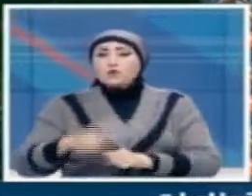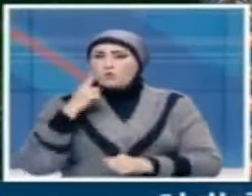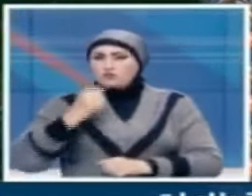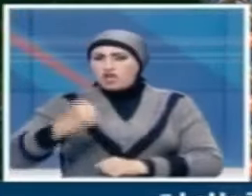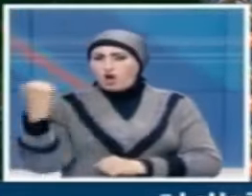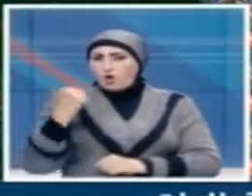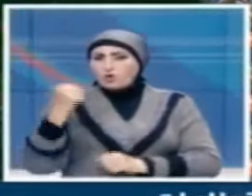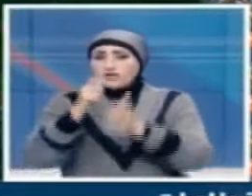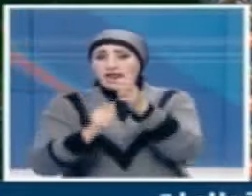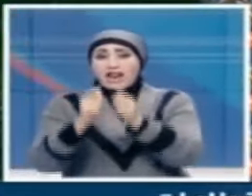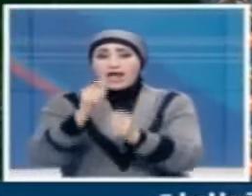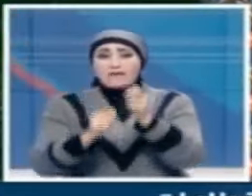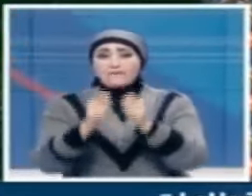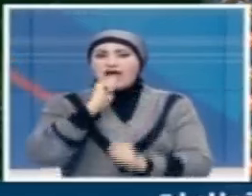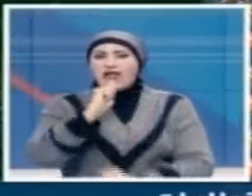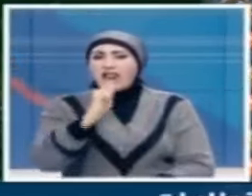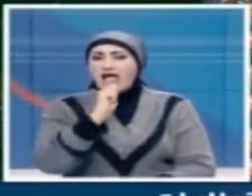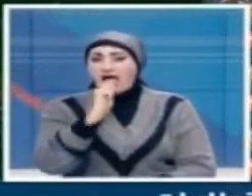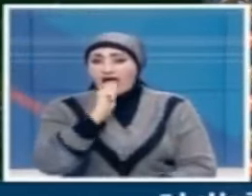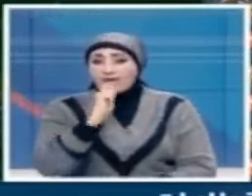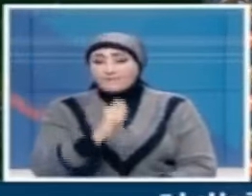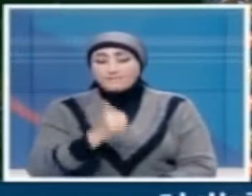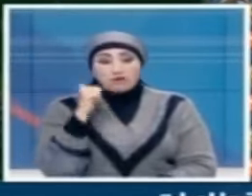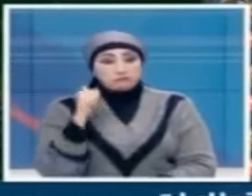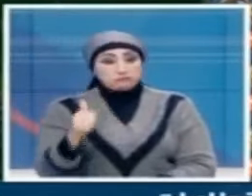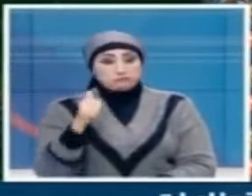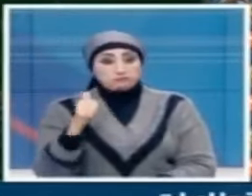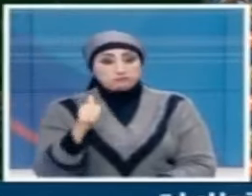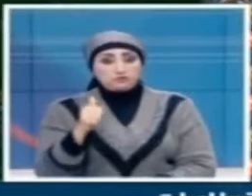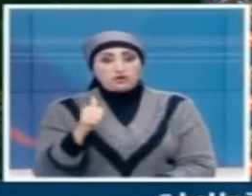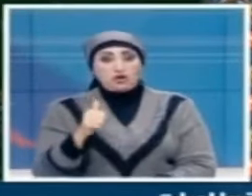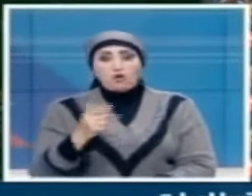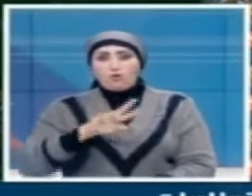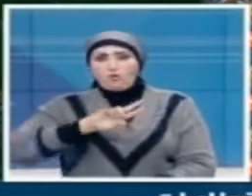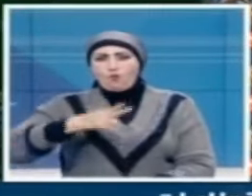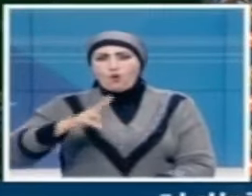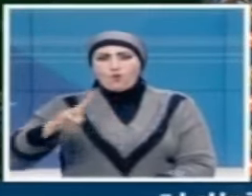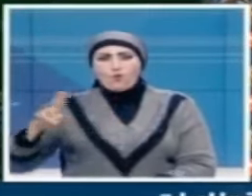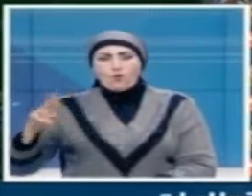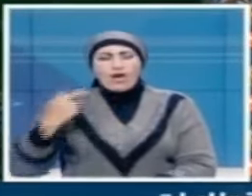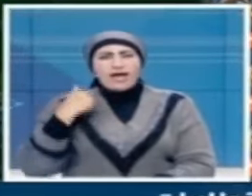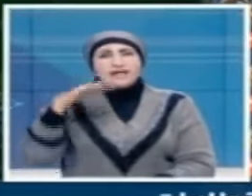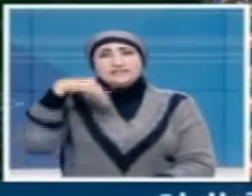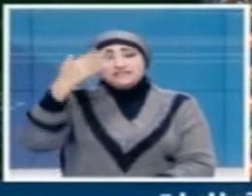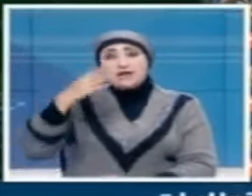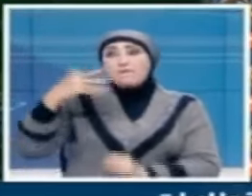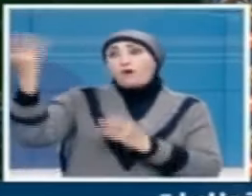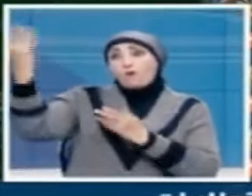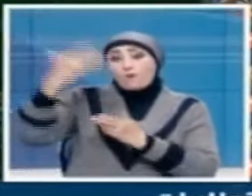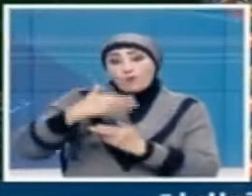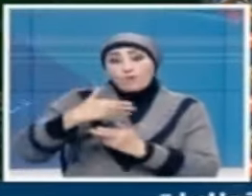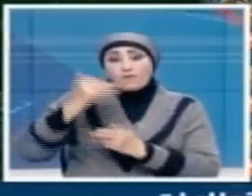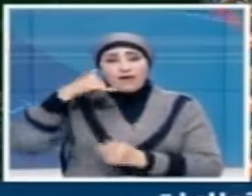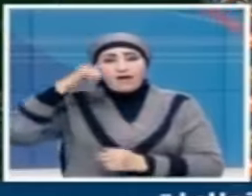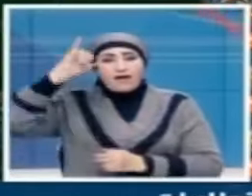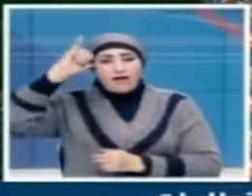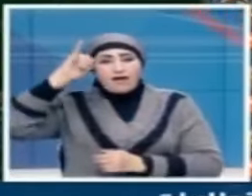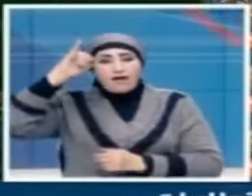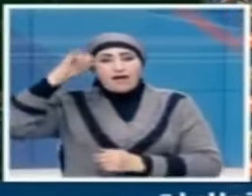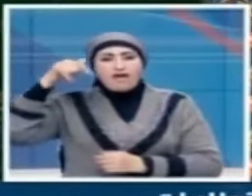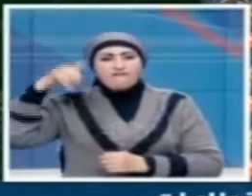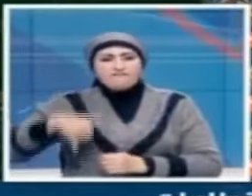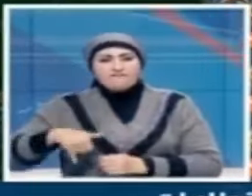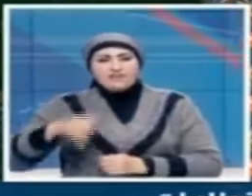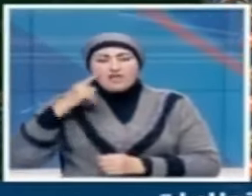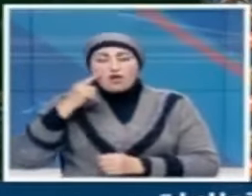انتاج اللبن واللحوم. في انواع كتيرة جدا ابتدينا نستوردها، وبدأت انها بنلاقي انها